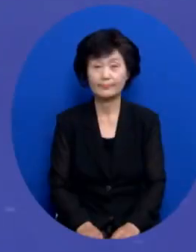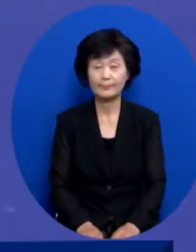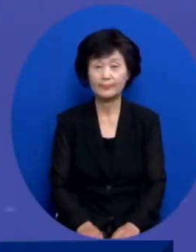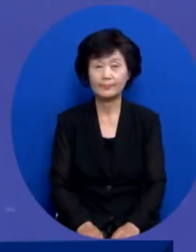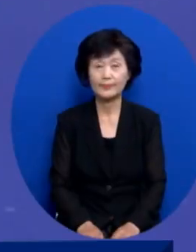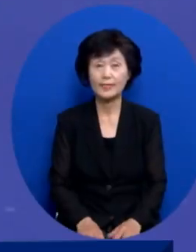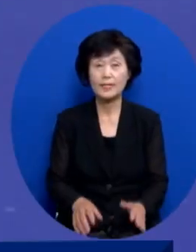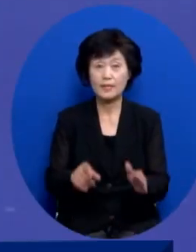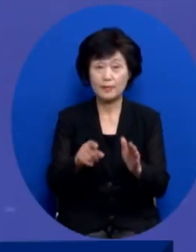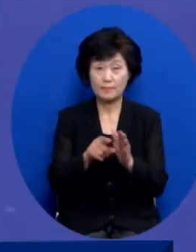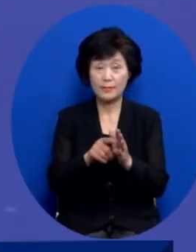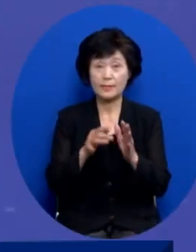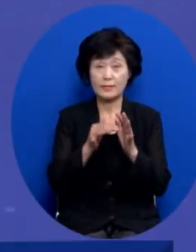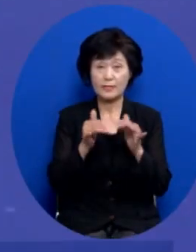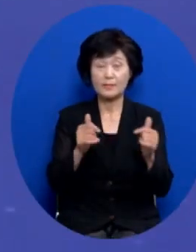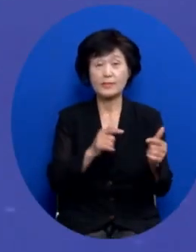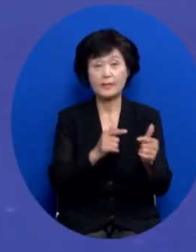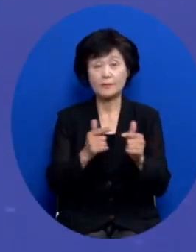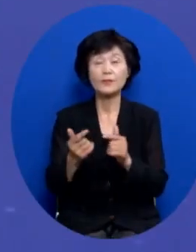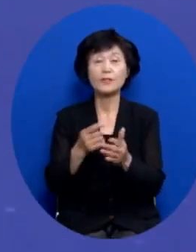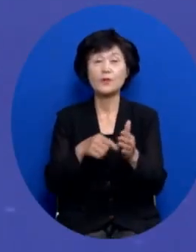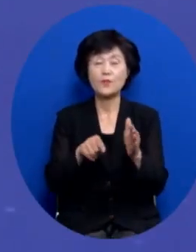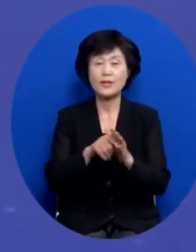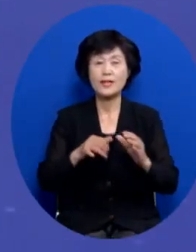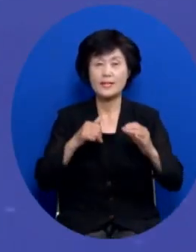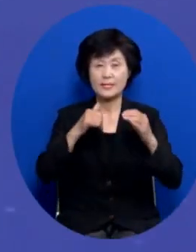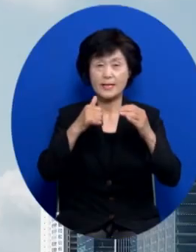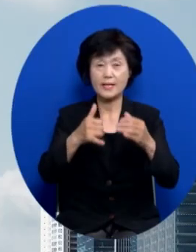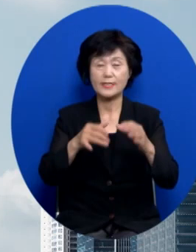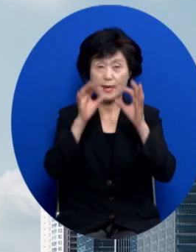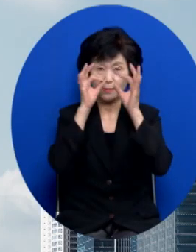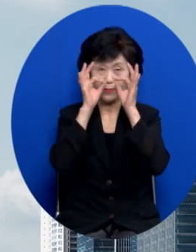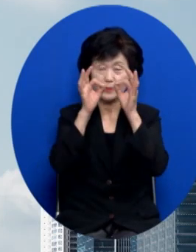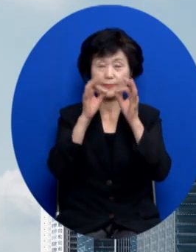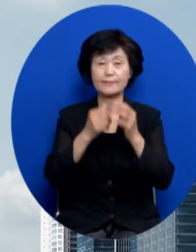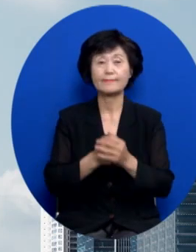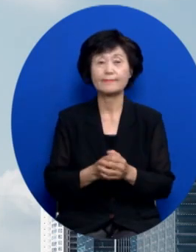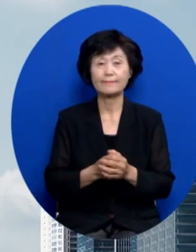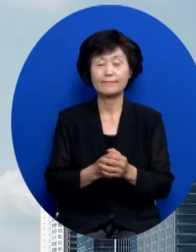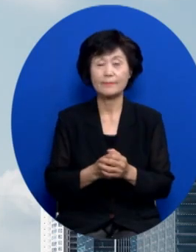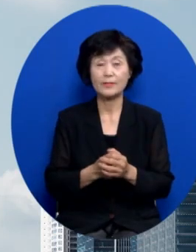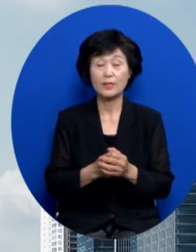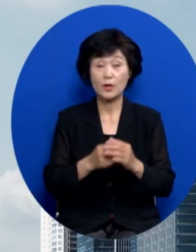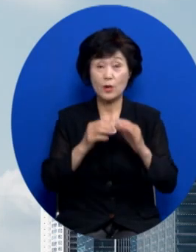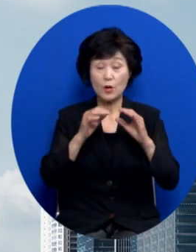주요 이슈를 살펴보는 소셜 브리핑, 크리스천을 위한 세상복입니다.